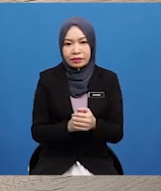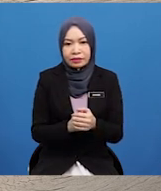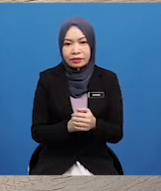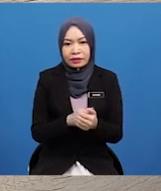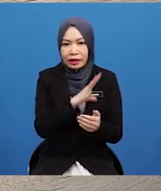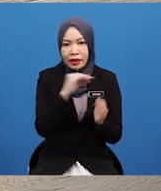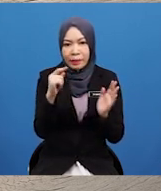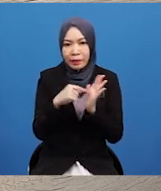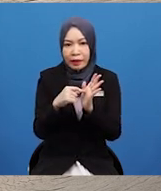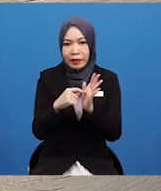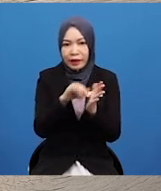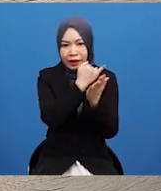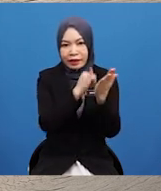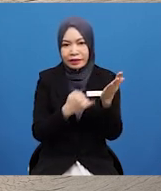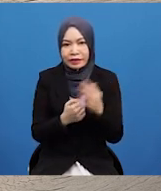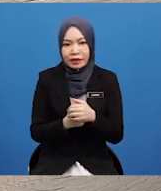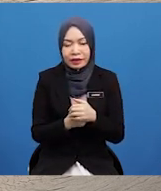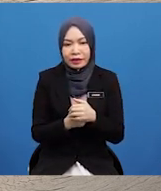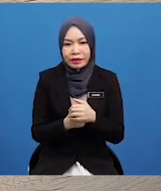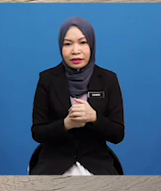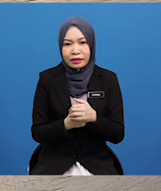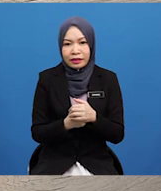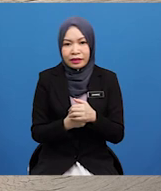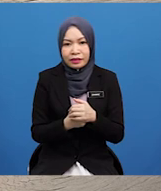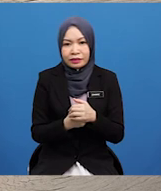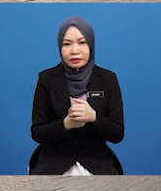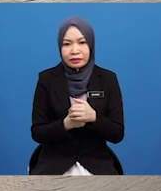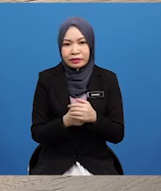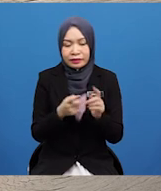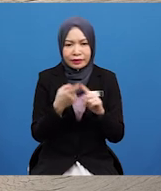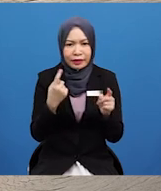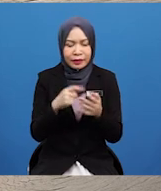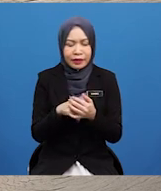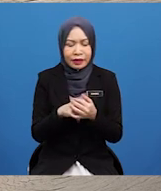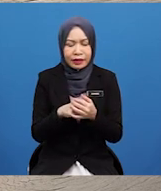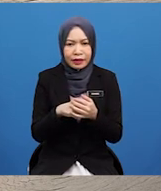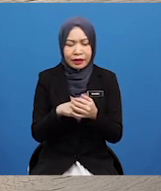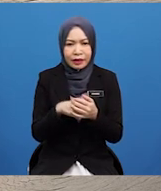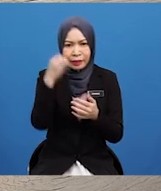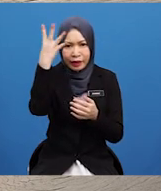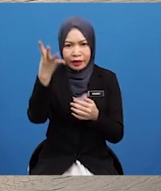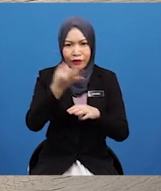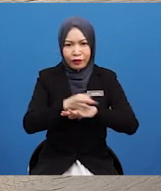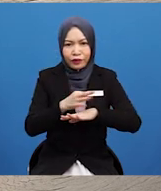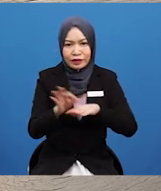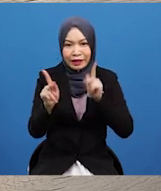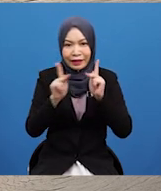Berdasarkan ayat 1 hingga 4 di atas, nyatakan fungsi kata bilangan dalam ayat